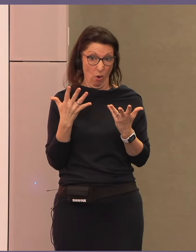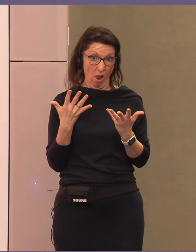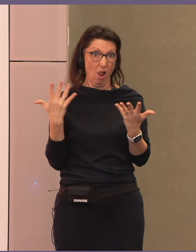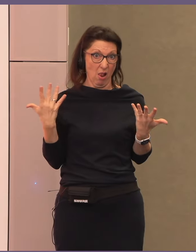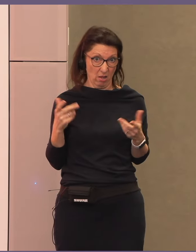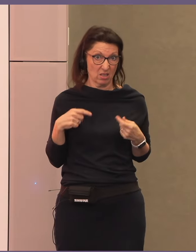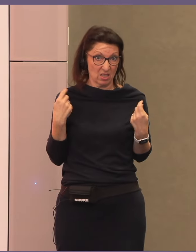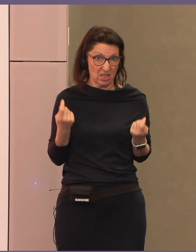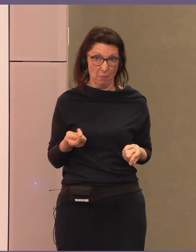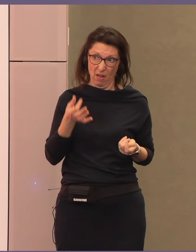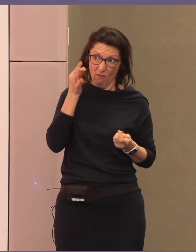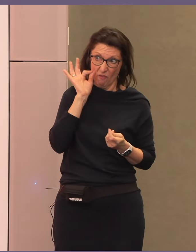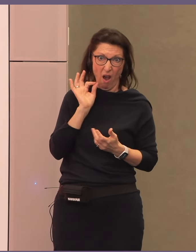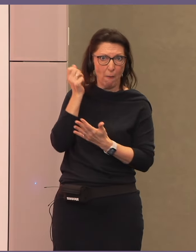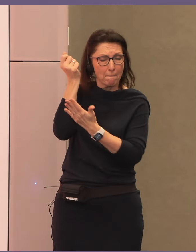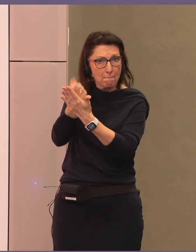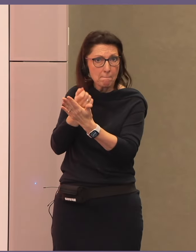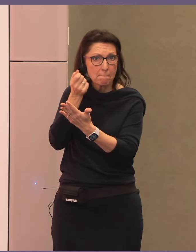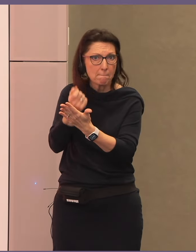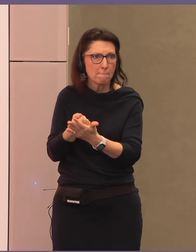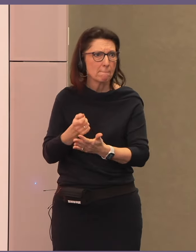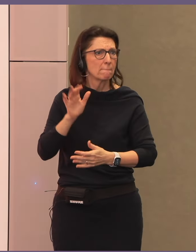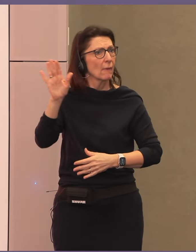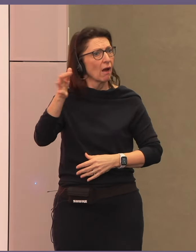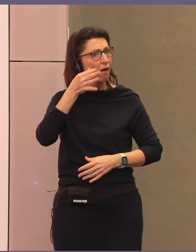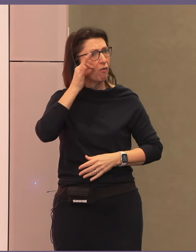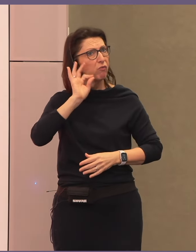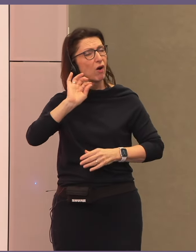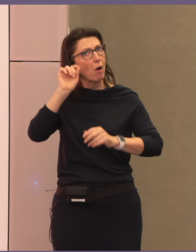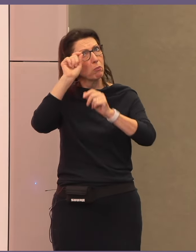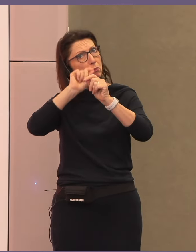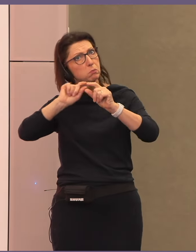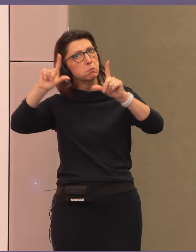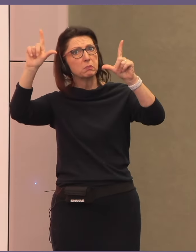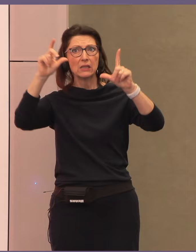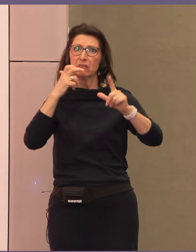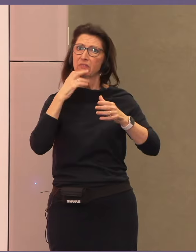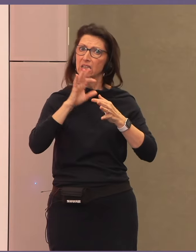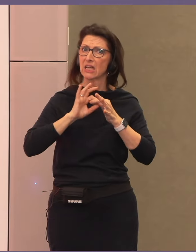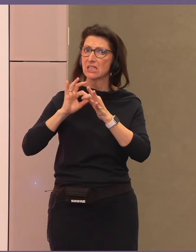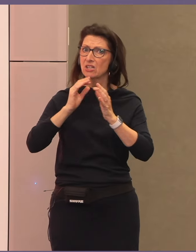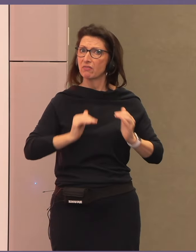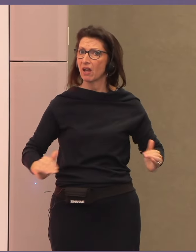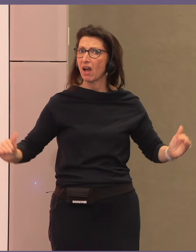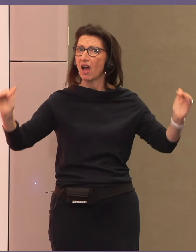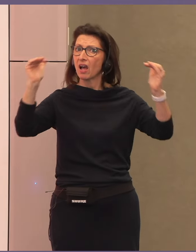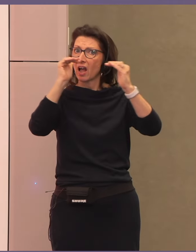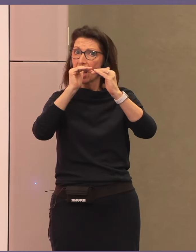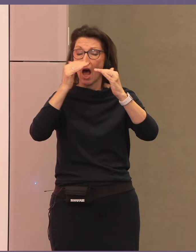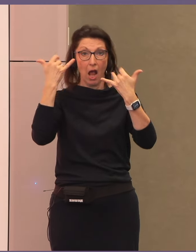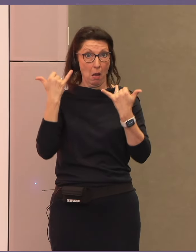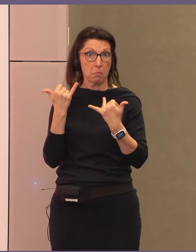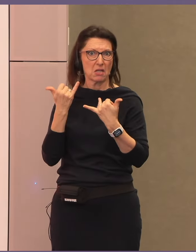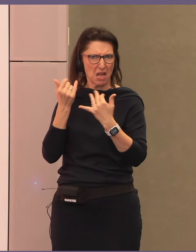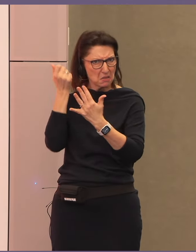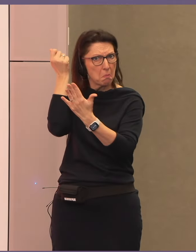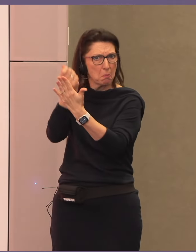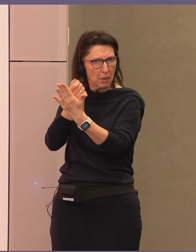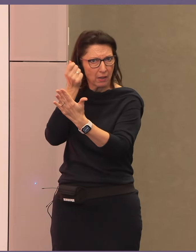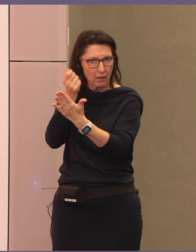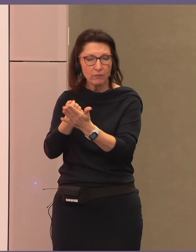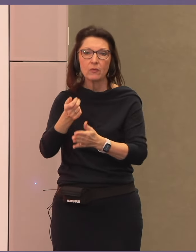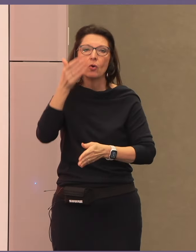und ihre Vision einer gleichgestellten und emanzipierten Gesellschaft und schlägt abschließend ein